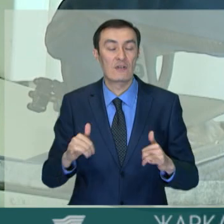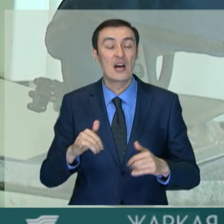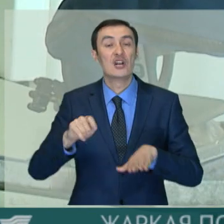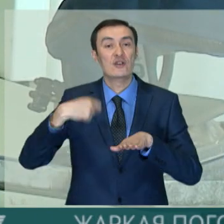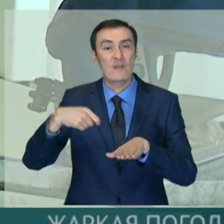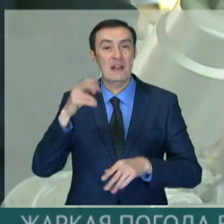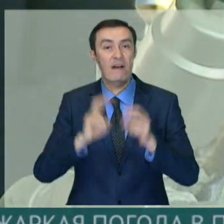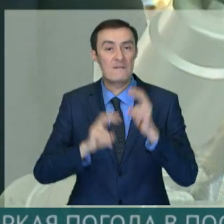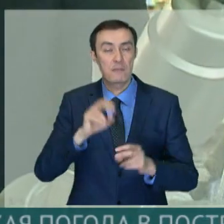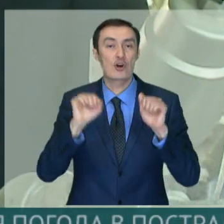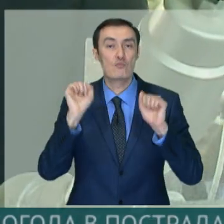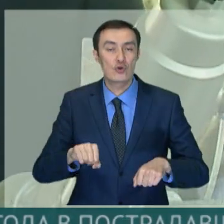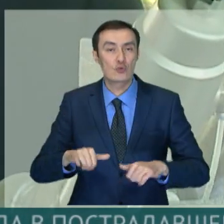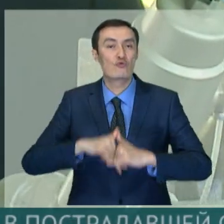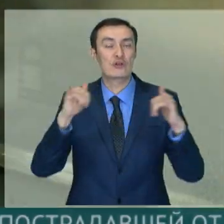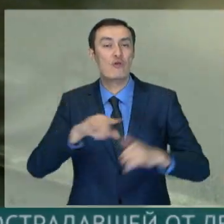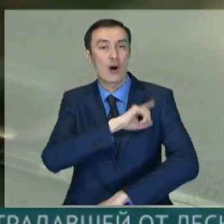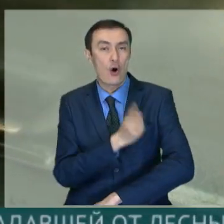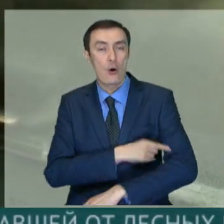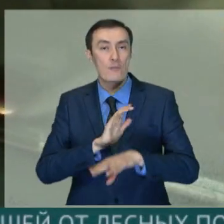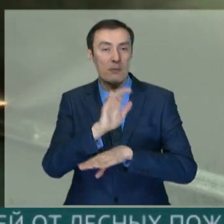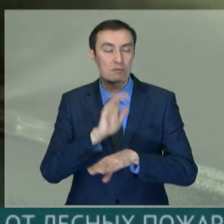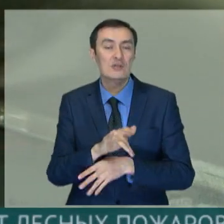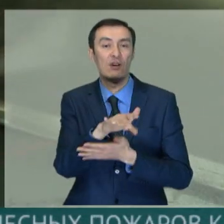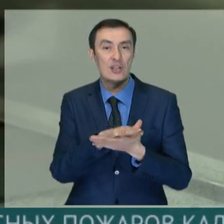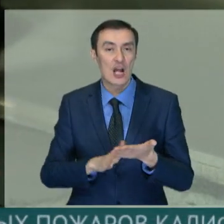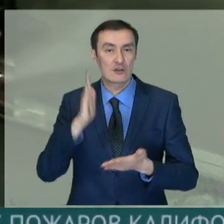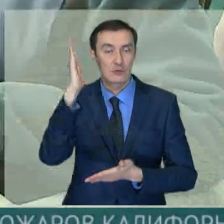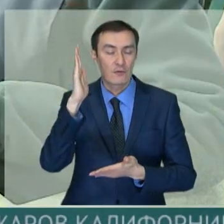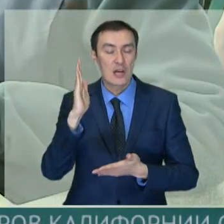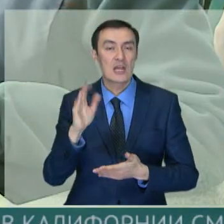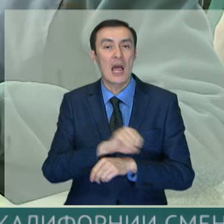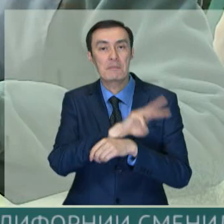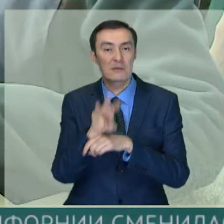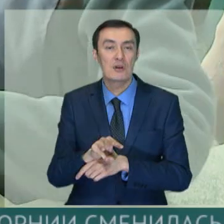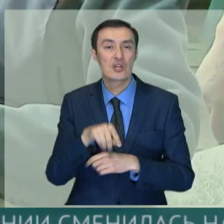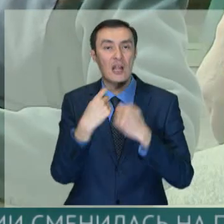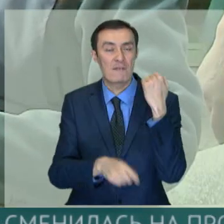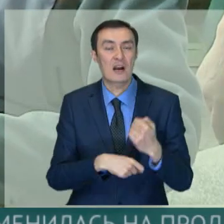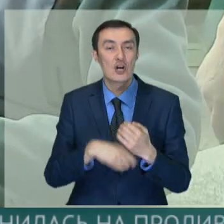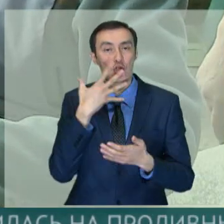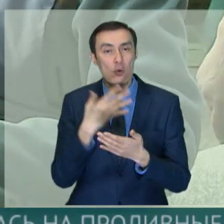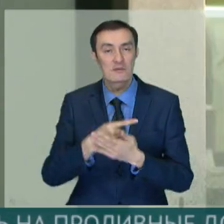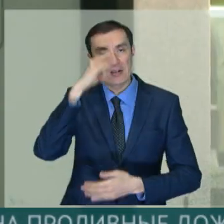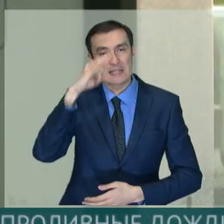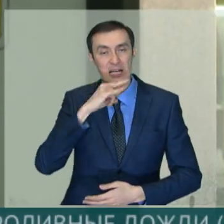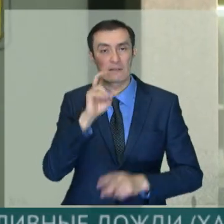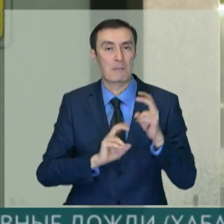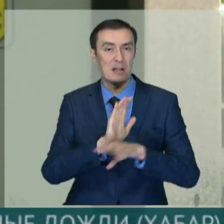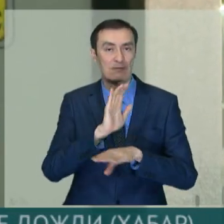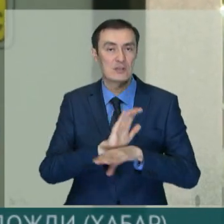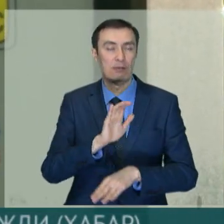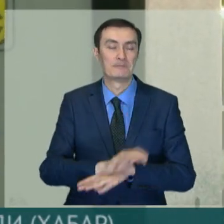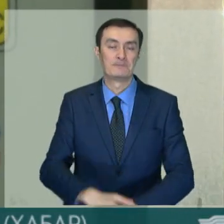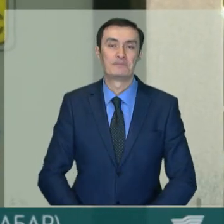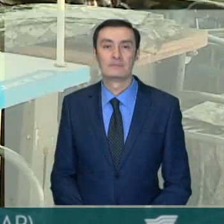швейная фабрика сможет наращивать объемы производства и дальше, и заполнять рынок товарами отечественного производства. Адильхан